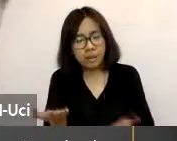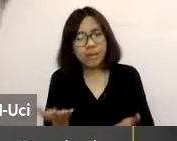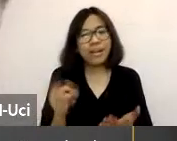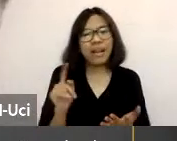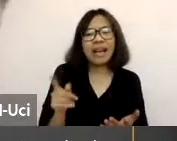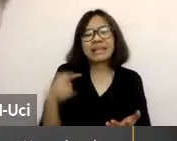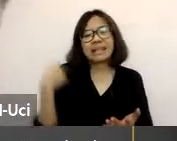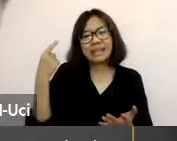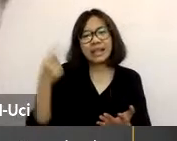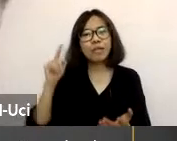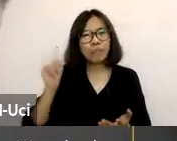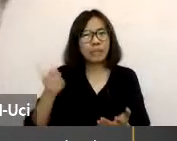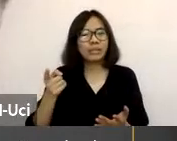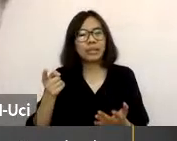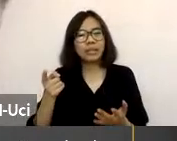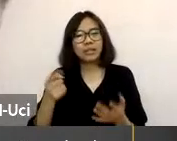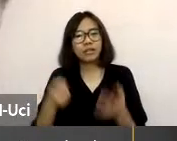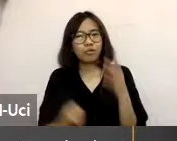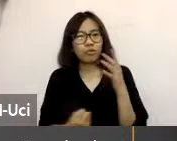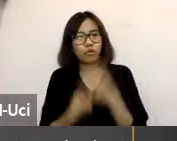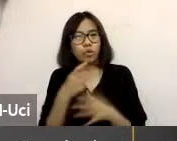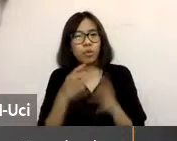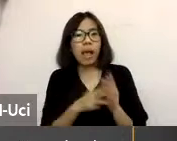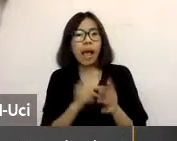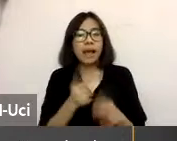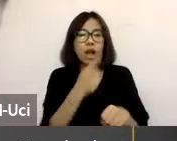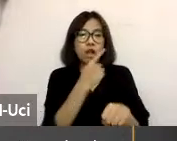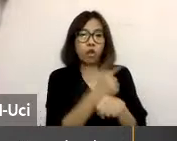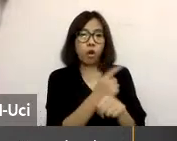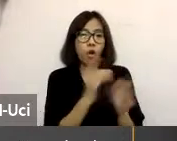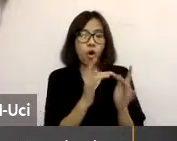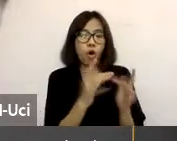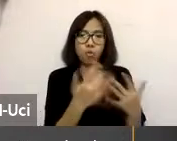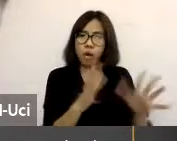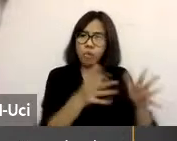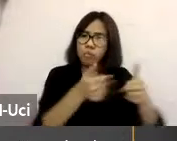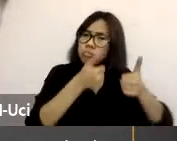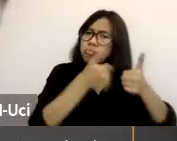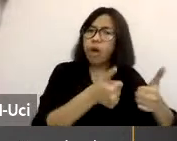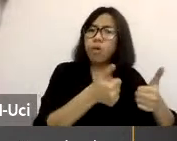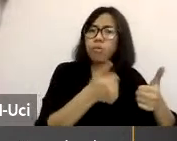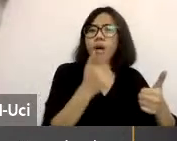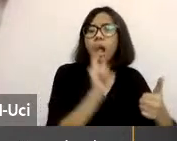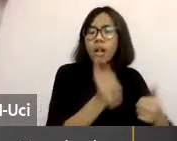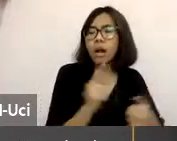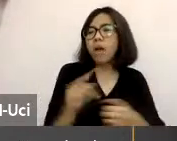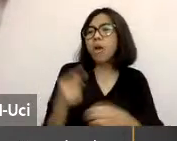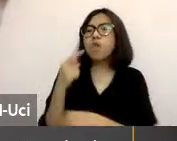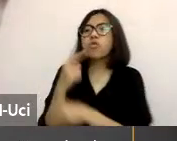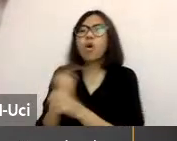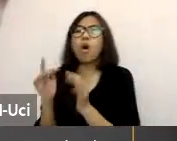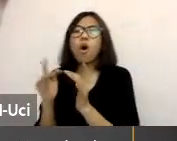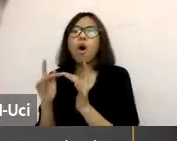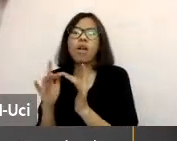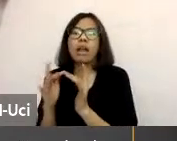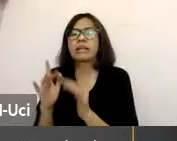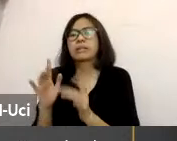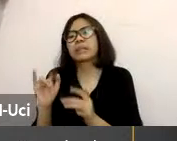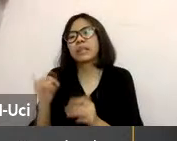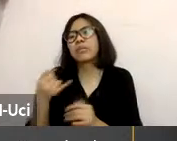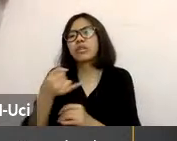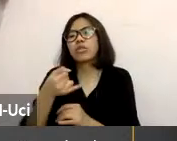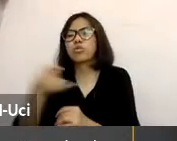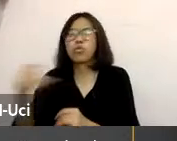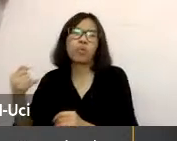selalu ada ya ada satu kalau ada satu platform yang sudah bagus mengenai hal tersebut ada parfum yang barangkali juga masih belum optimal